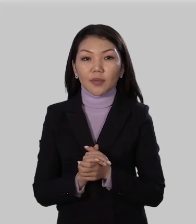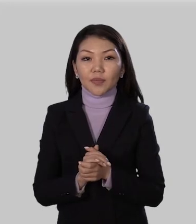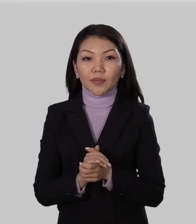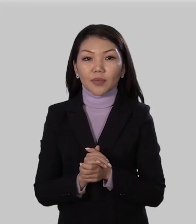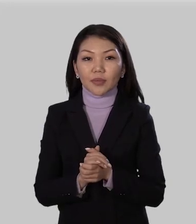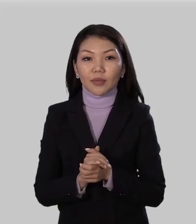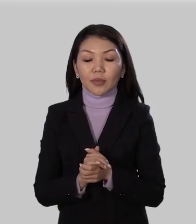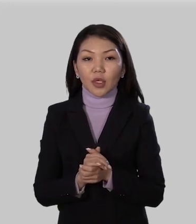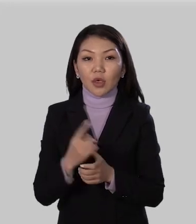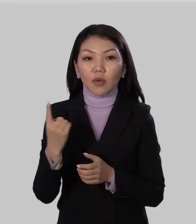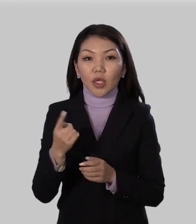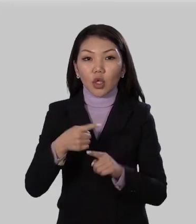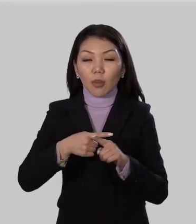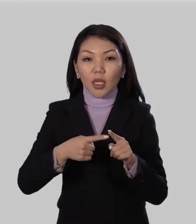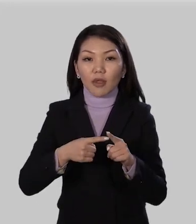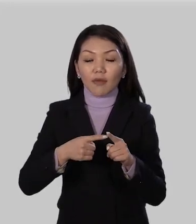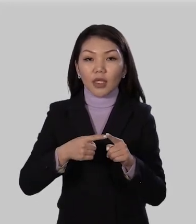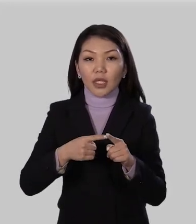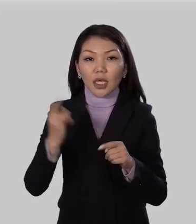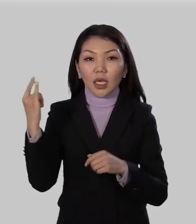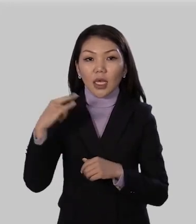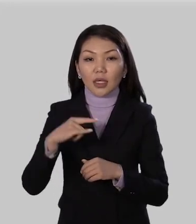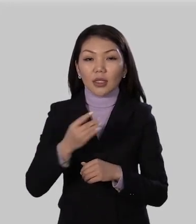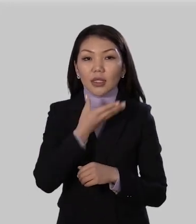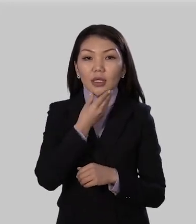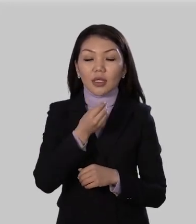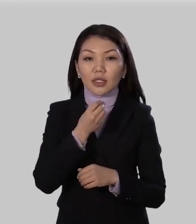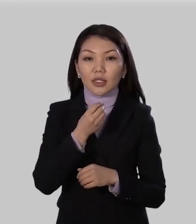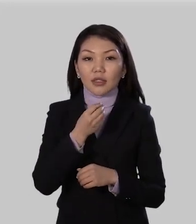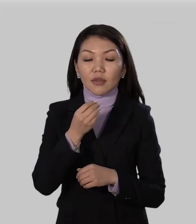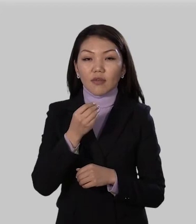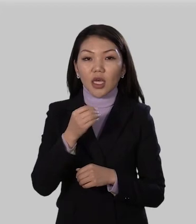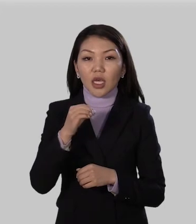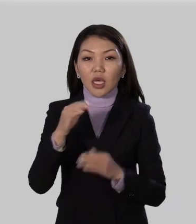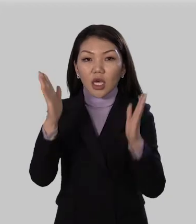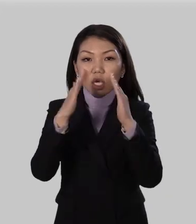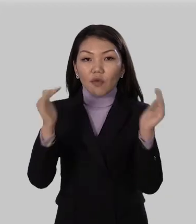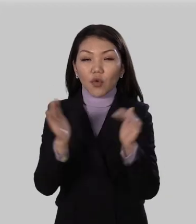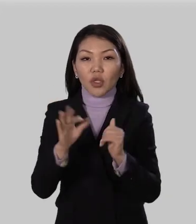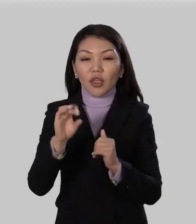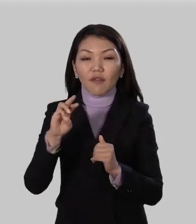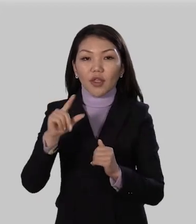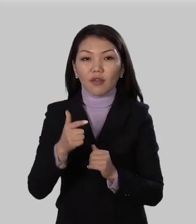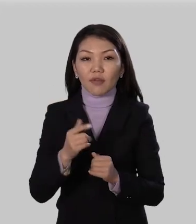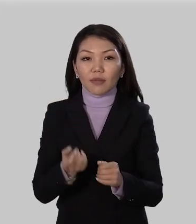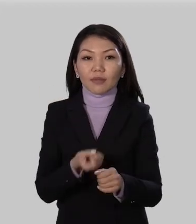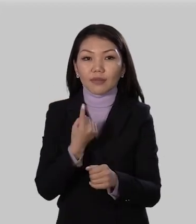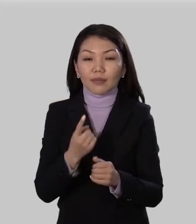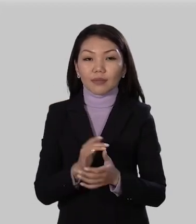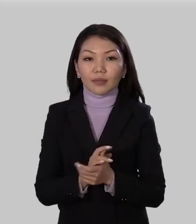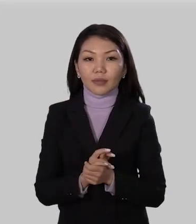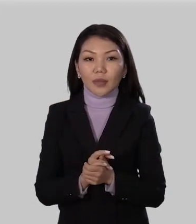Вот на одной половинке окна распушилась красивая хвойная ветвь, а на другой